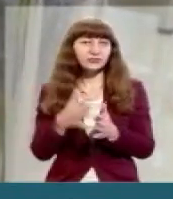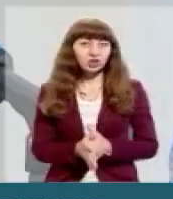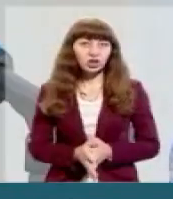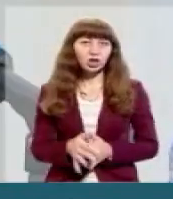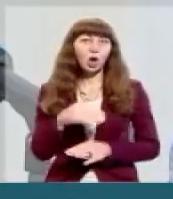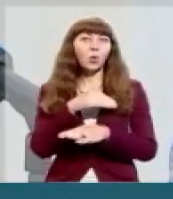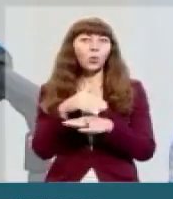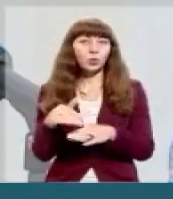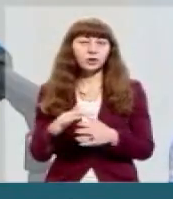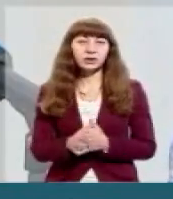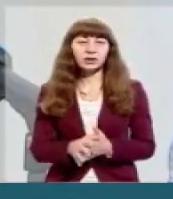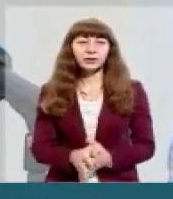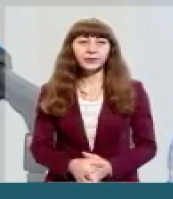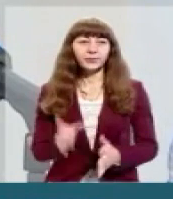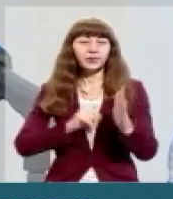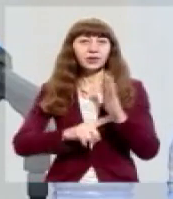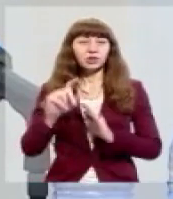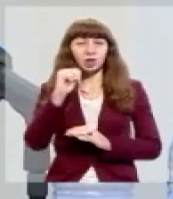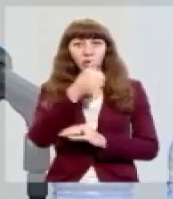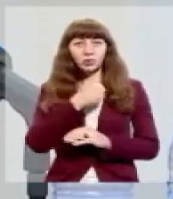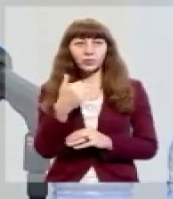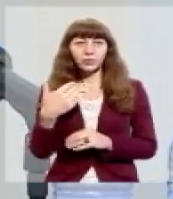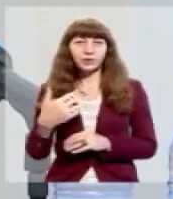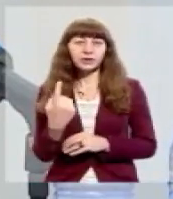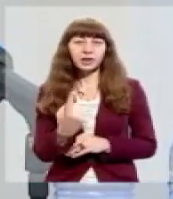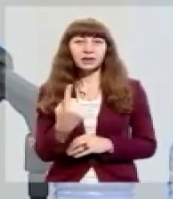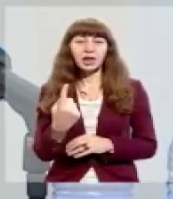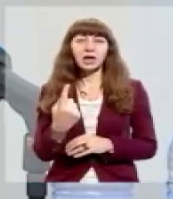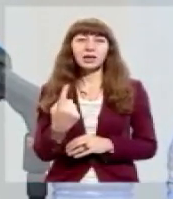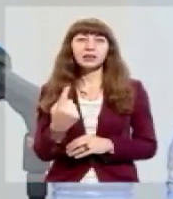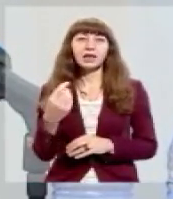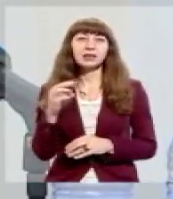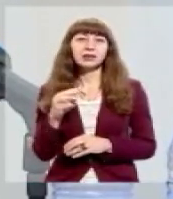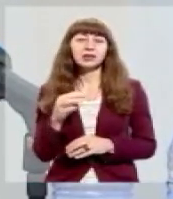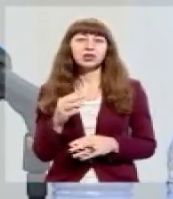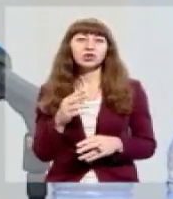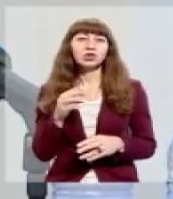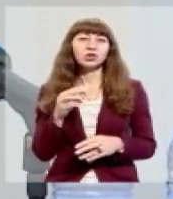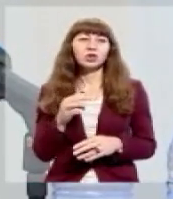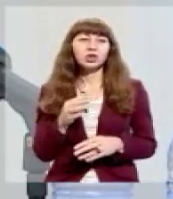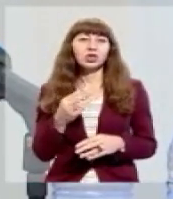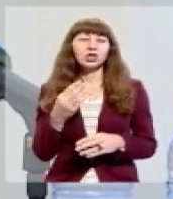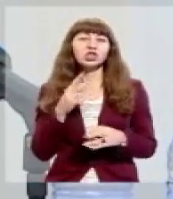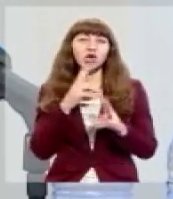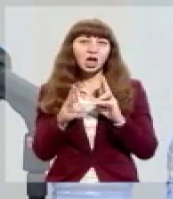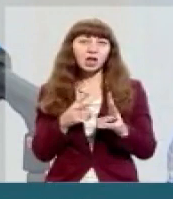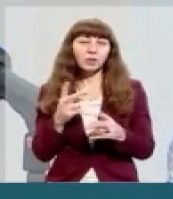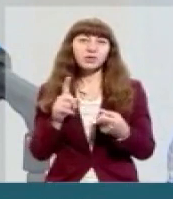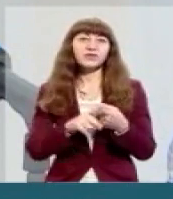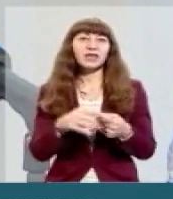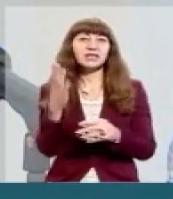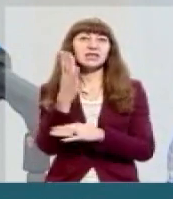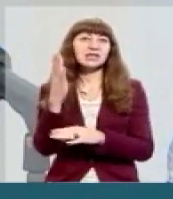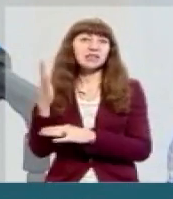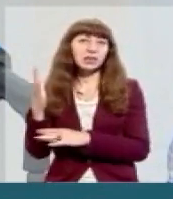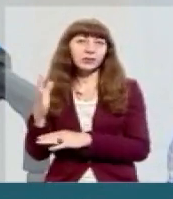бірі. Есть гарантия, мы будем высаживать. Ағымдағы жылдың басынан бері келіп түскен шағымдардың 51-і қураған ағаштардың мәселесіне қатысты. Себебі